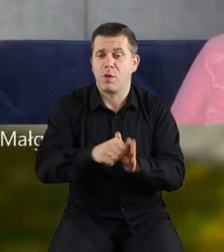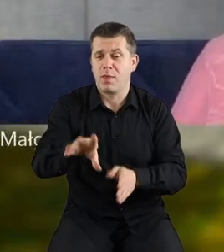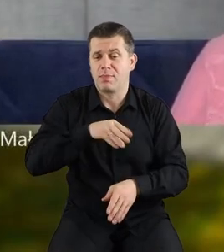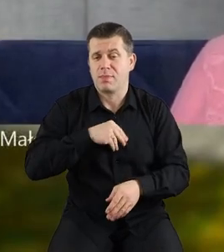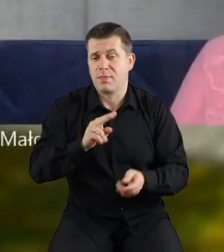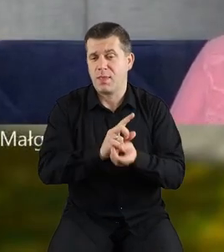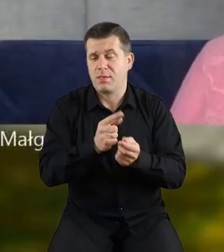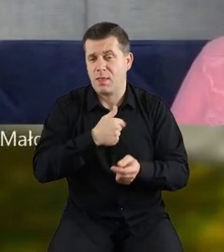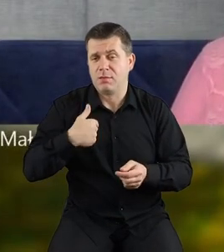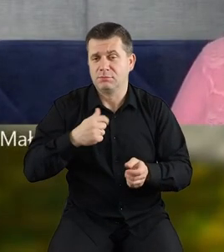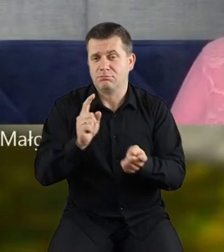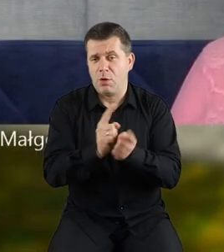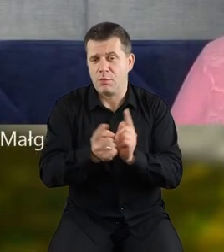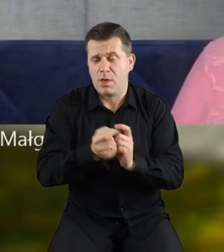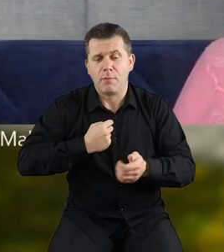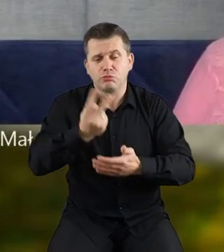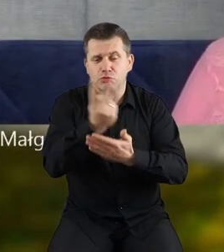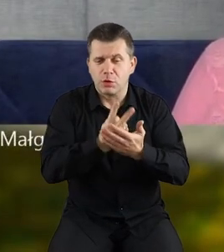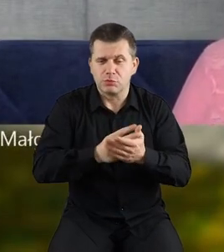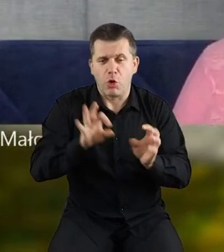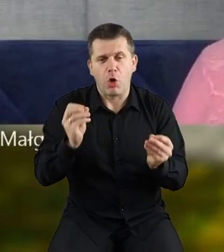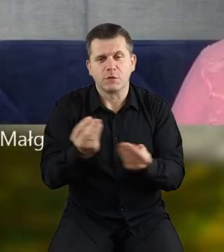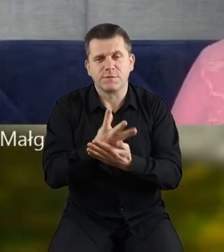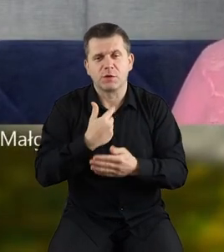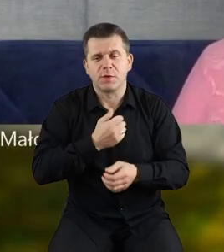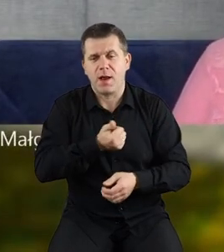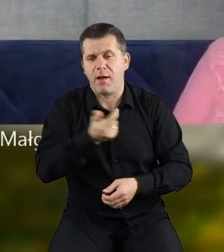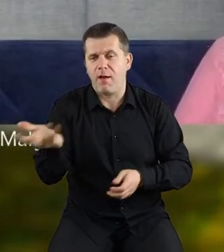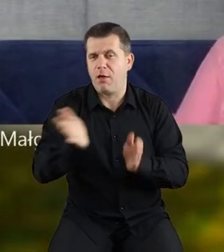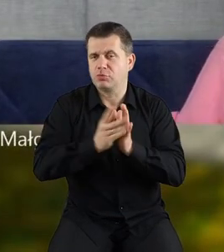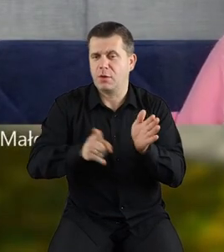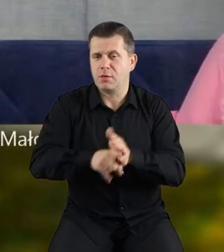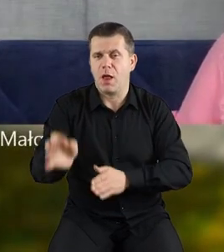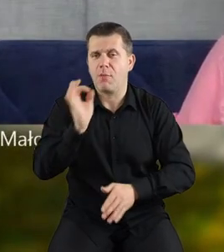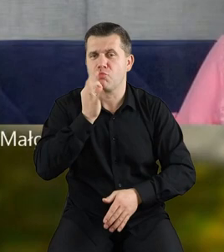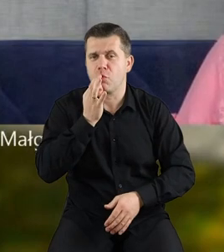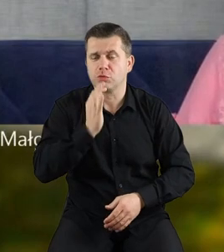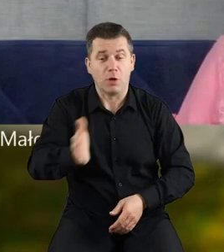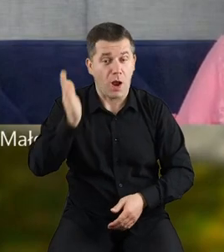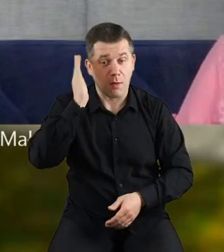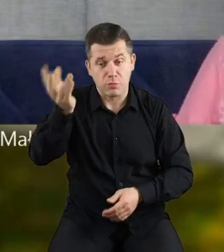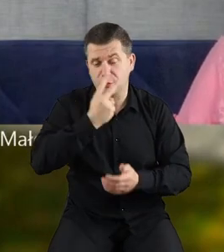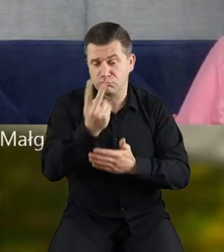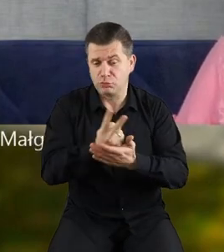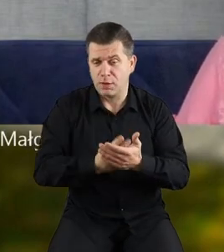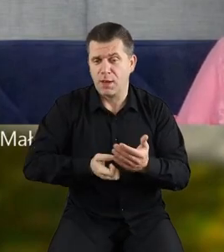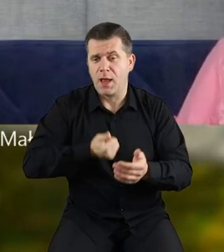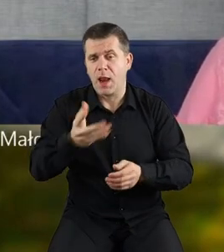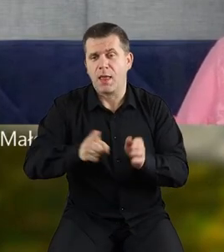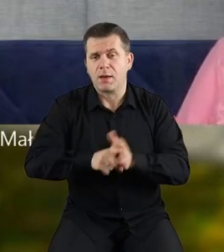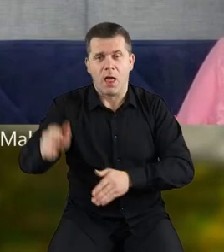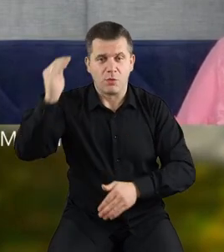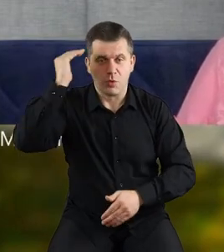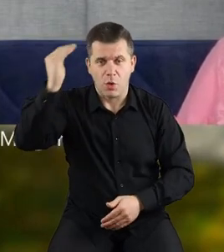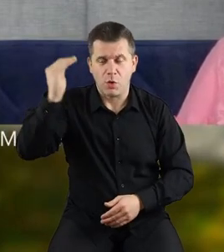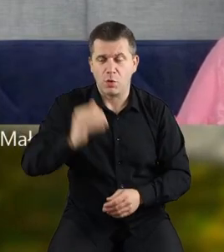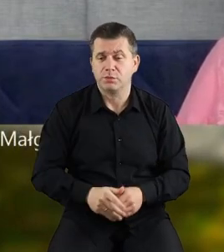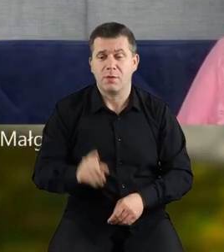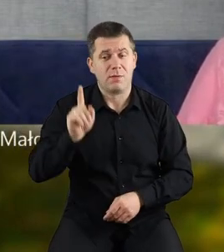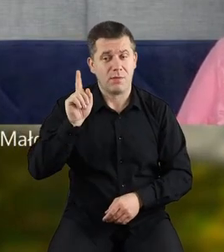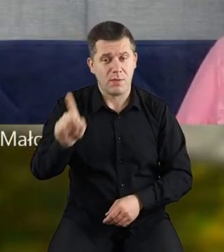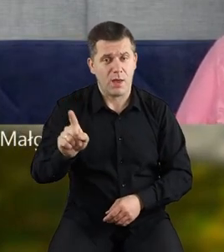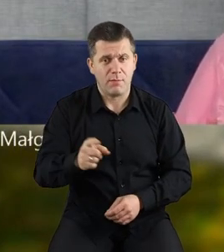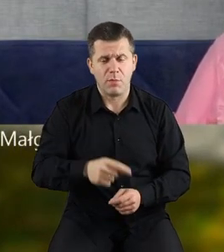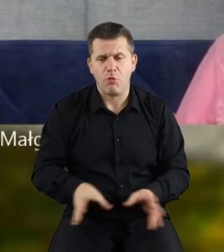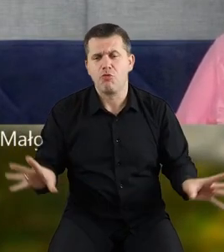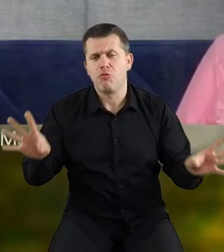Przygotowując się do spotkania, przeczytałam albo odświeżyłam sobie kilka książek dla młodzieży, a później przeczytałam kilka książek dla dorosłych. I